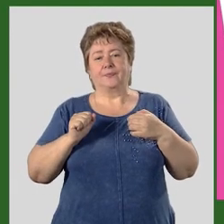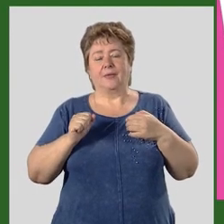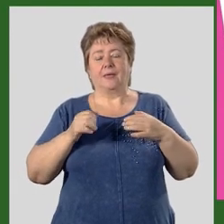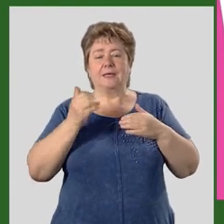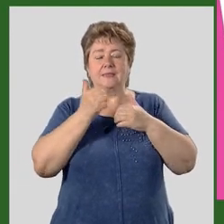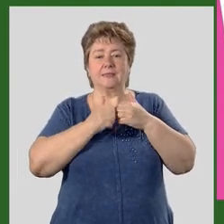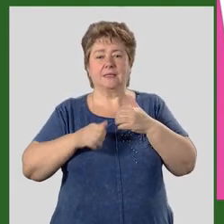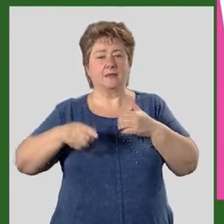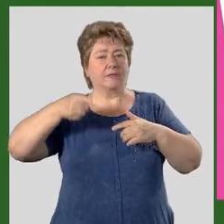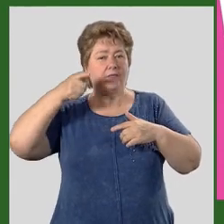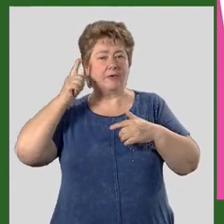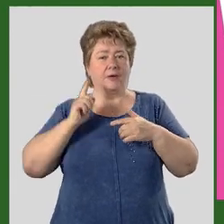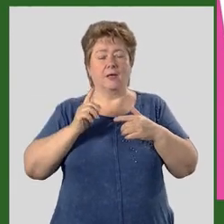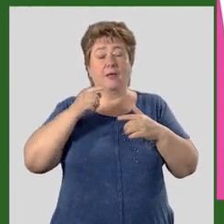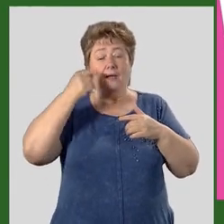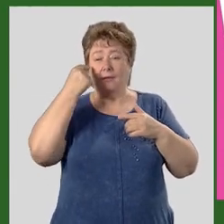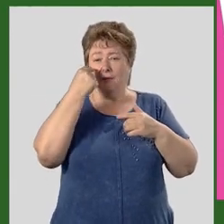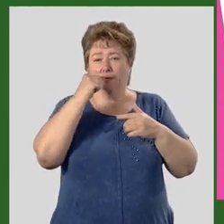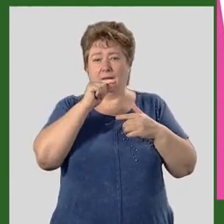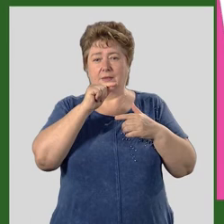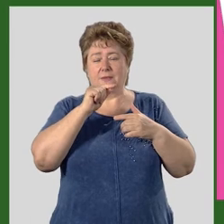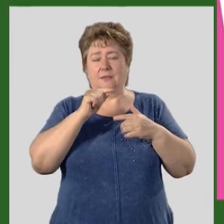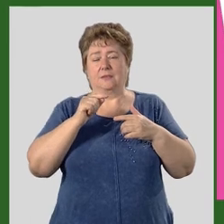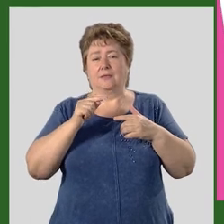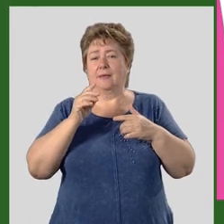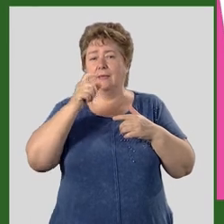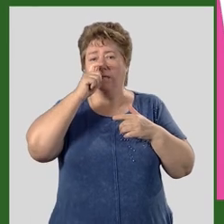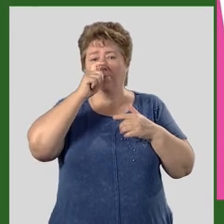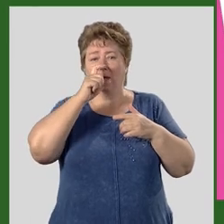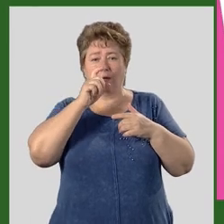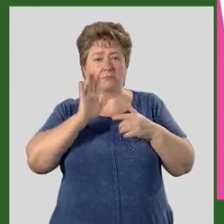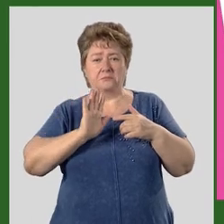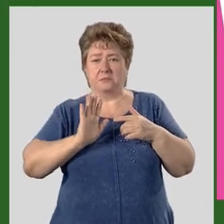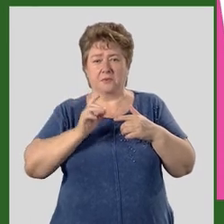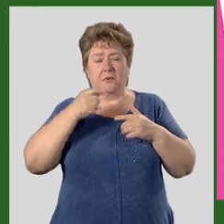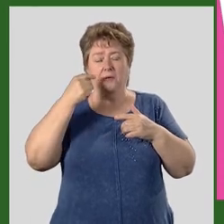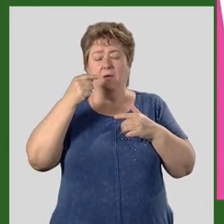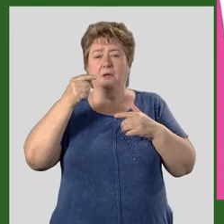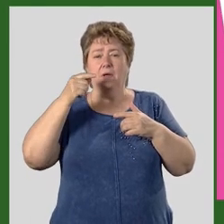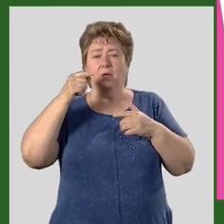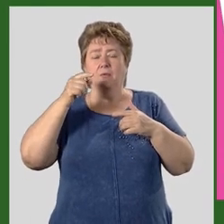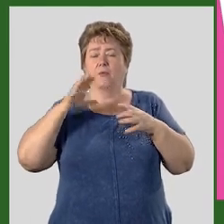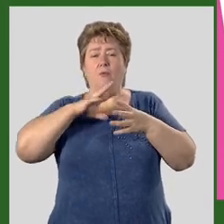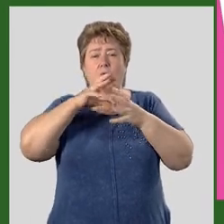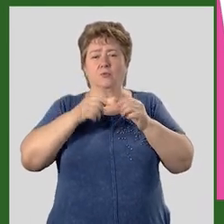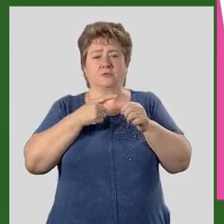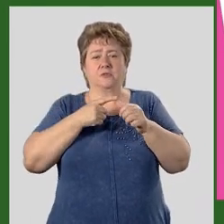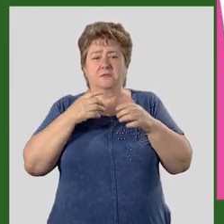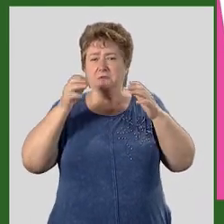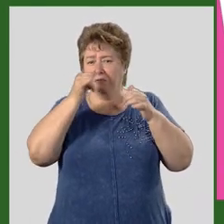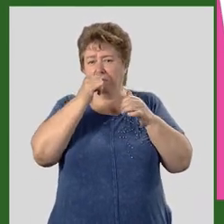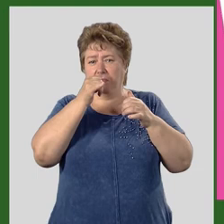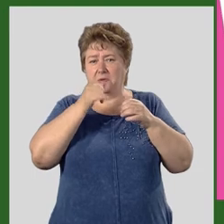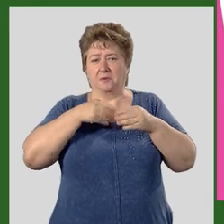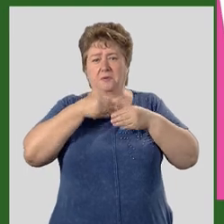В средние века на китайские, не арабские, не среднеазиатские географы общего названия